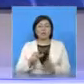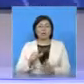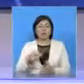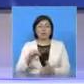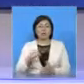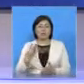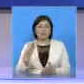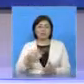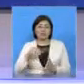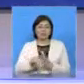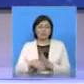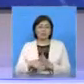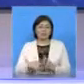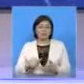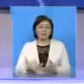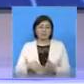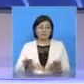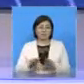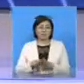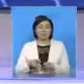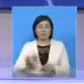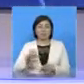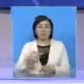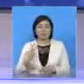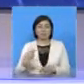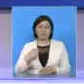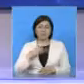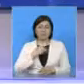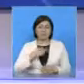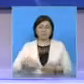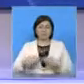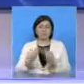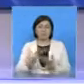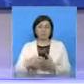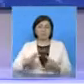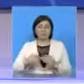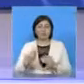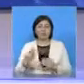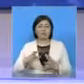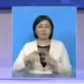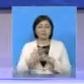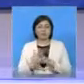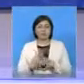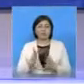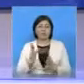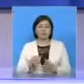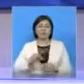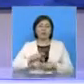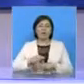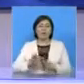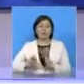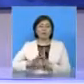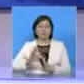Если 4 из них выдвигаются от соответствующих партий, то 2 – самовыдвиженцы. К слову, в 2 сельских округах, где будут проходить